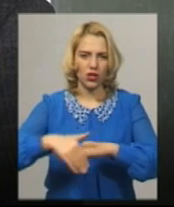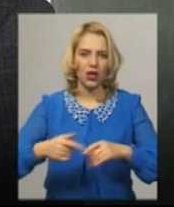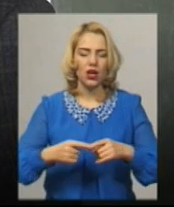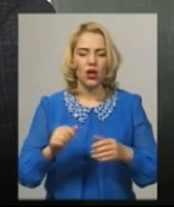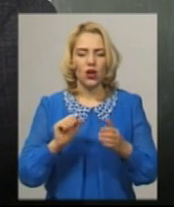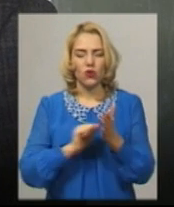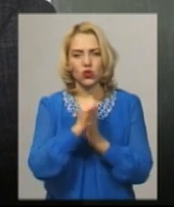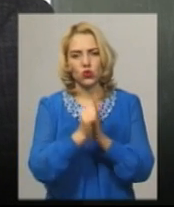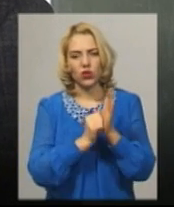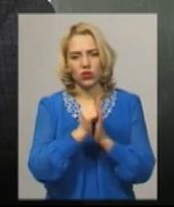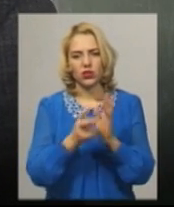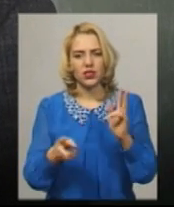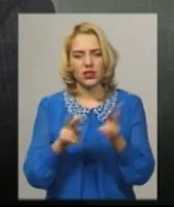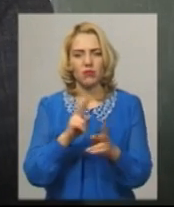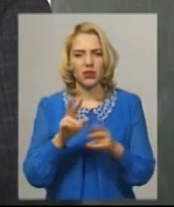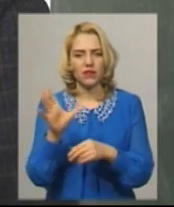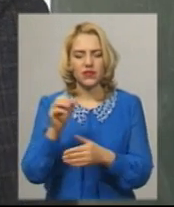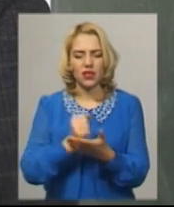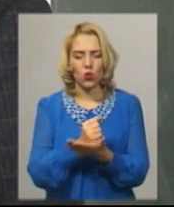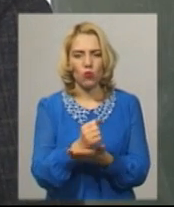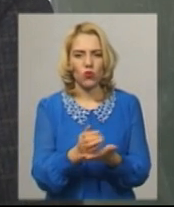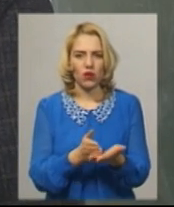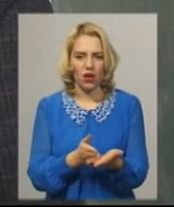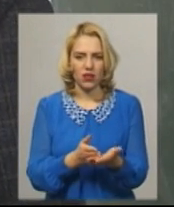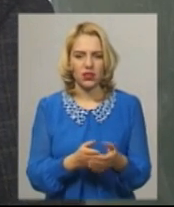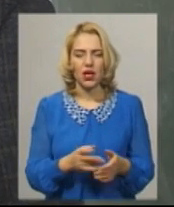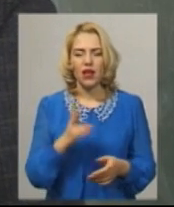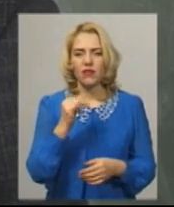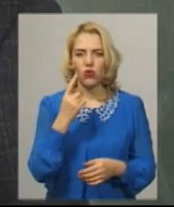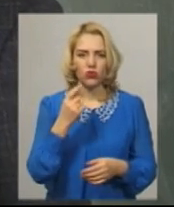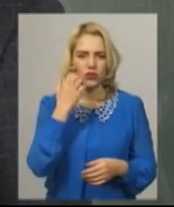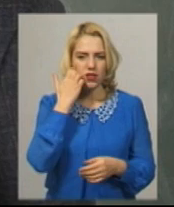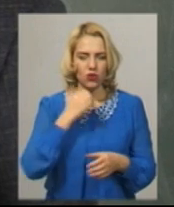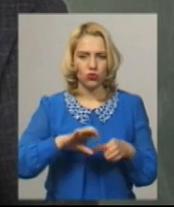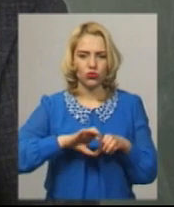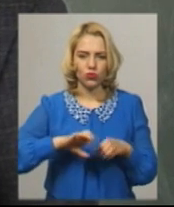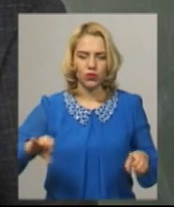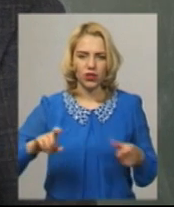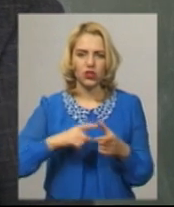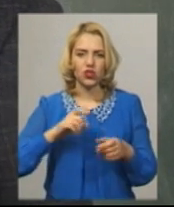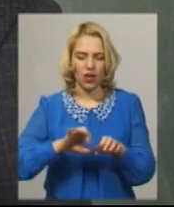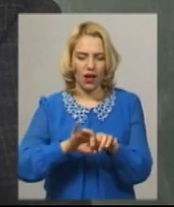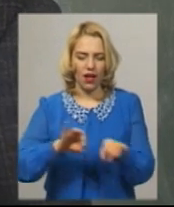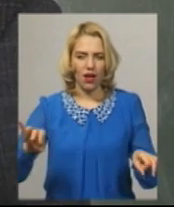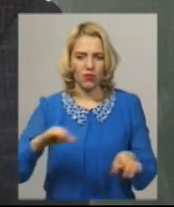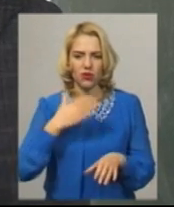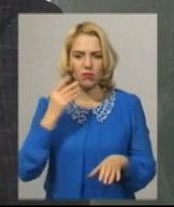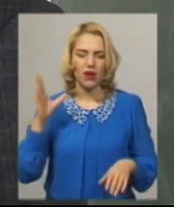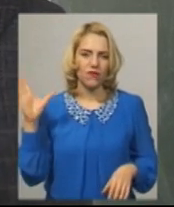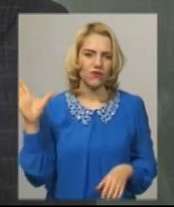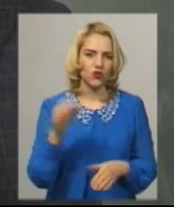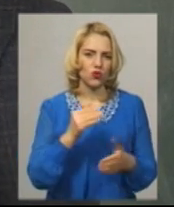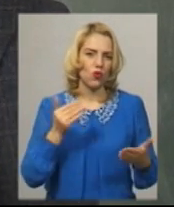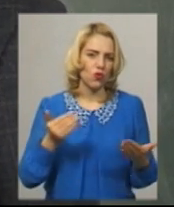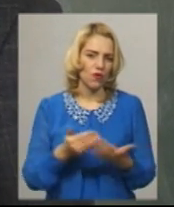внутрішні стіни поштукатурні, а замінені всі комунікації. Абсолютно жодного старої труби чи кабелю немає, все